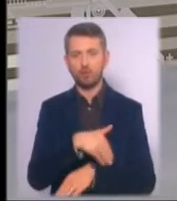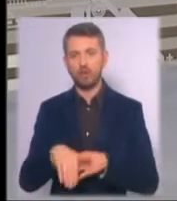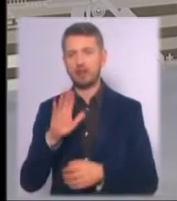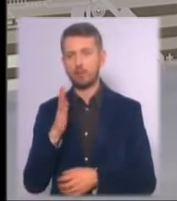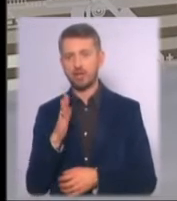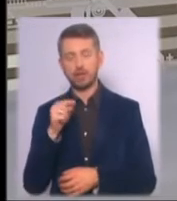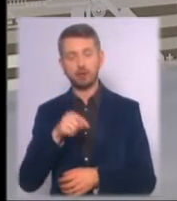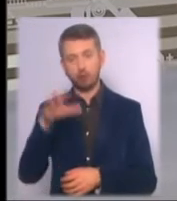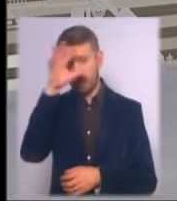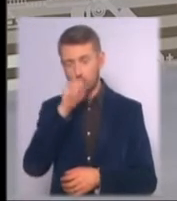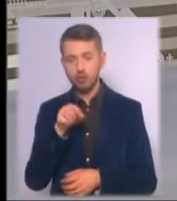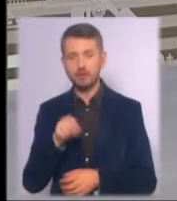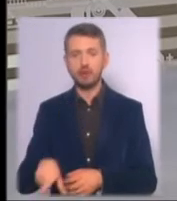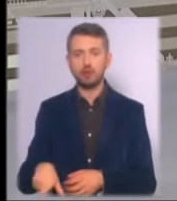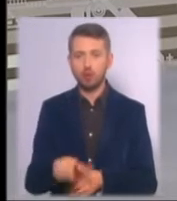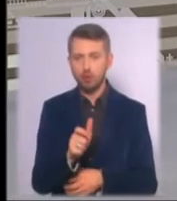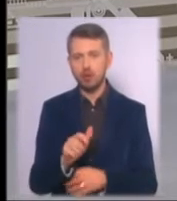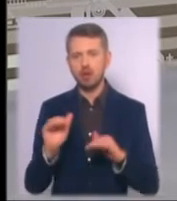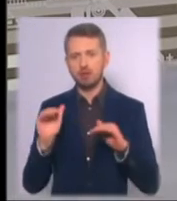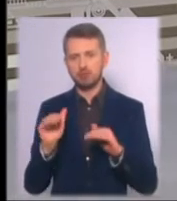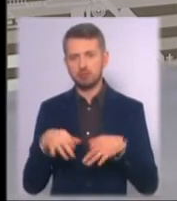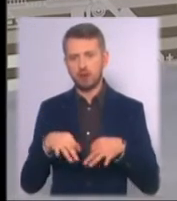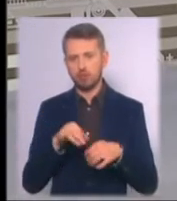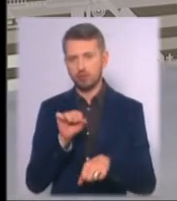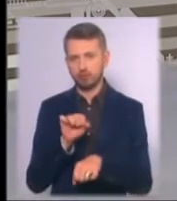Цієї ночі на вказаних дорогах обмежать рух транспорту.